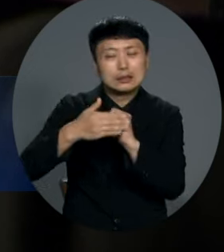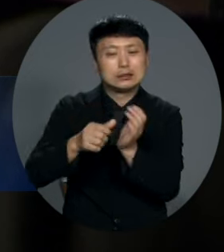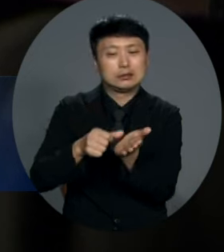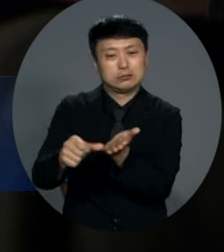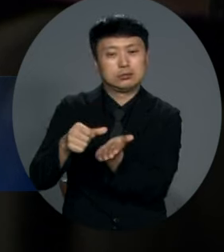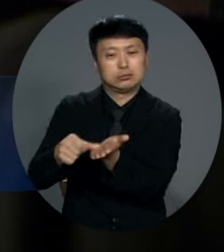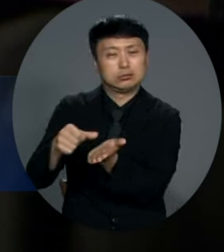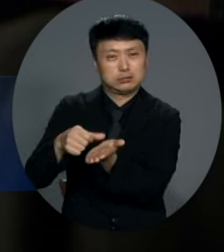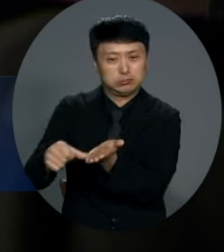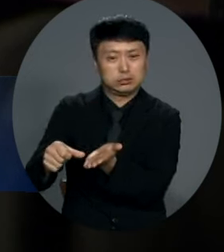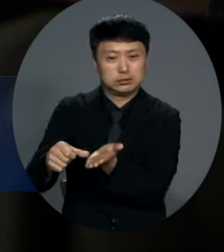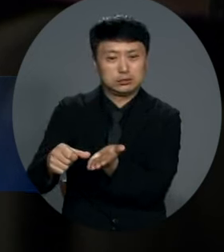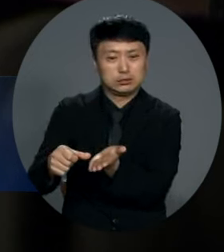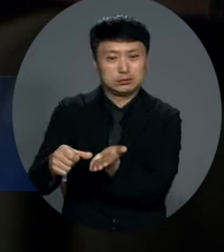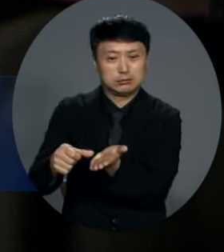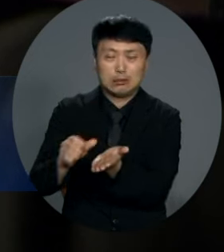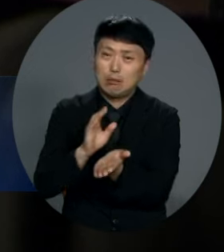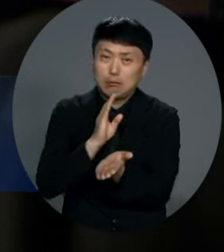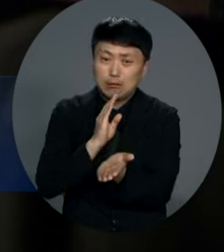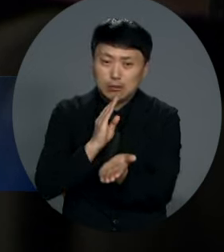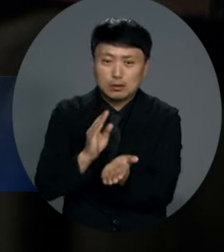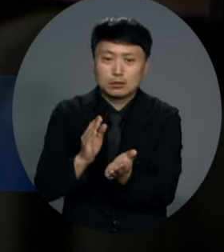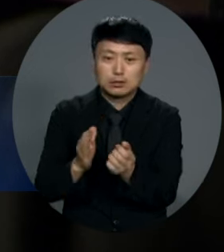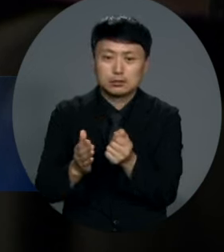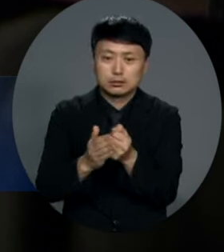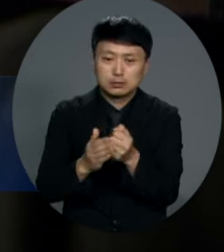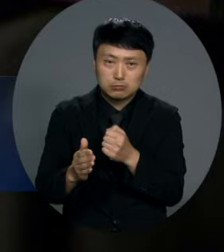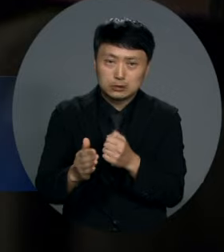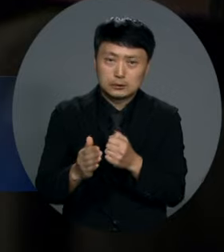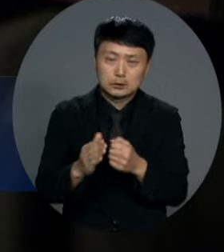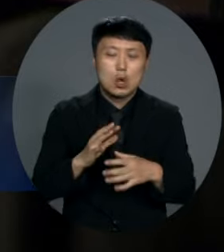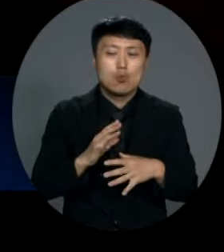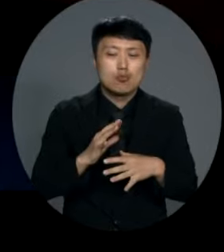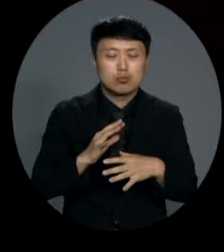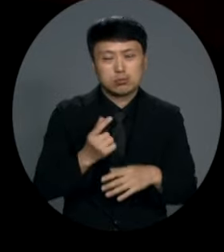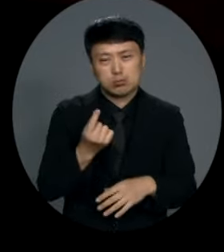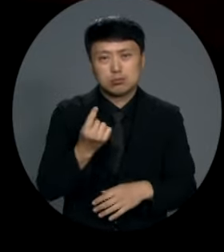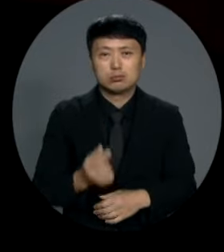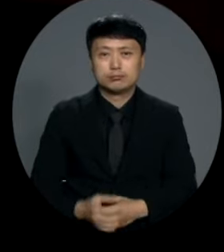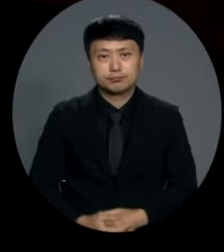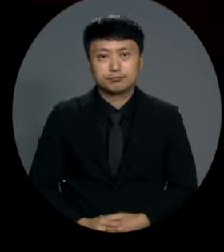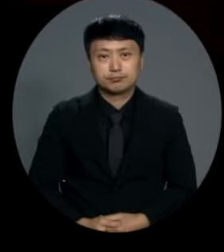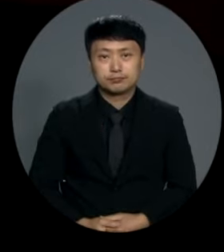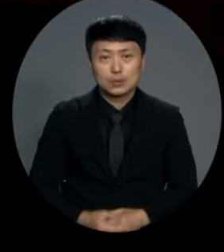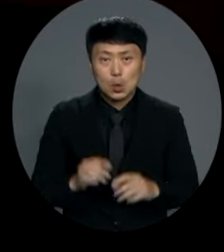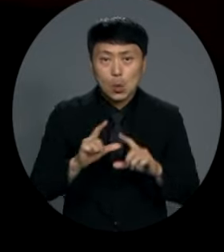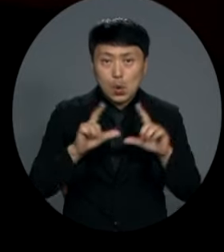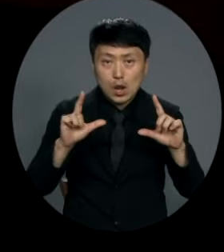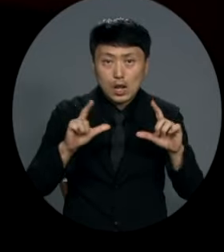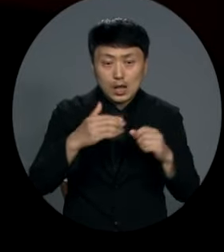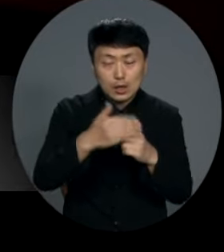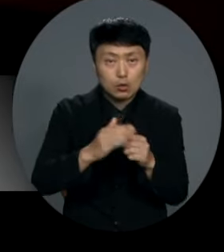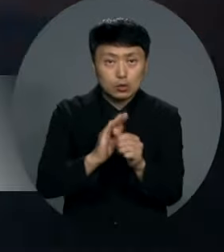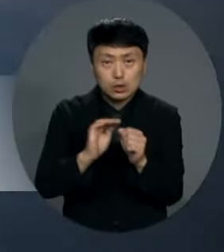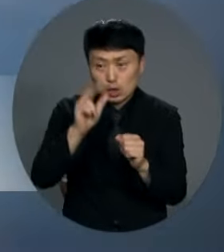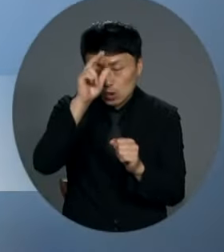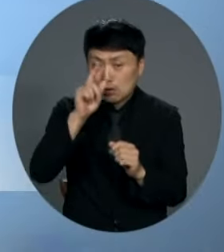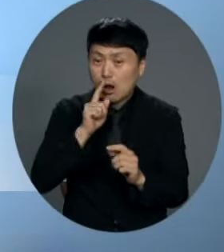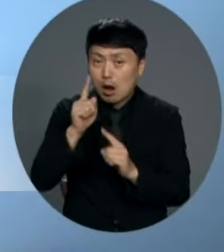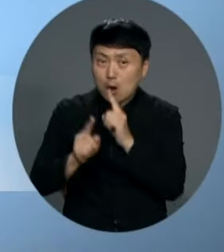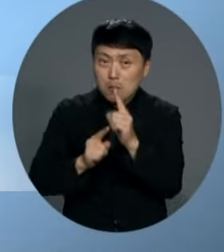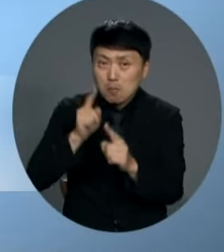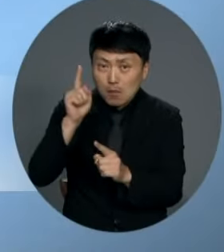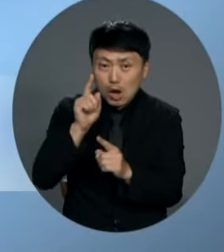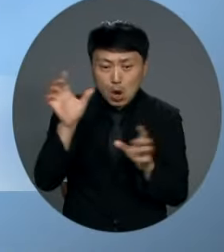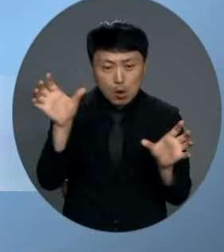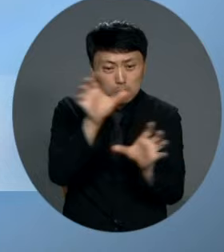진짜일 수도 있겠다는 생각이 들어서 좀 많이 무서웠던 거 같아요 올해 대구 경북 경찰에 접수된 페이크